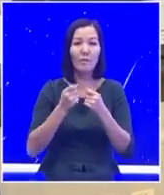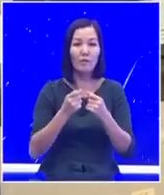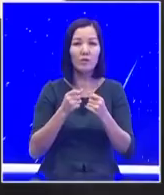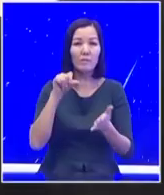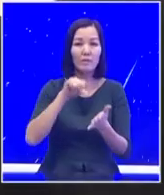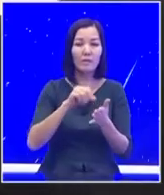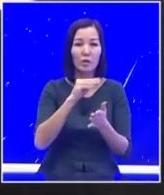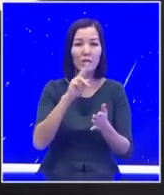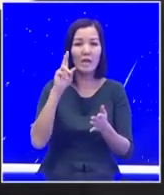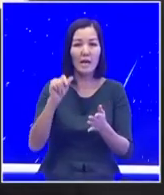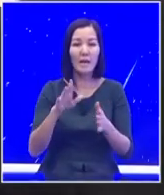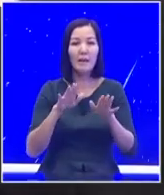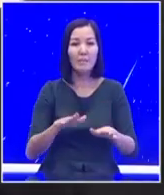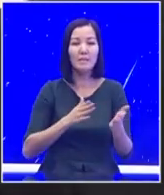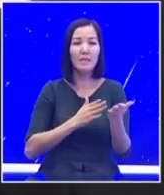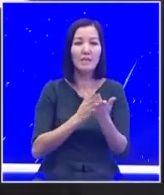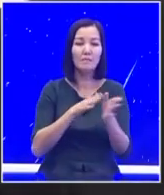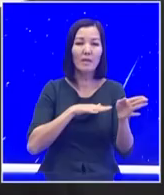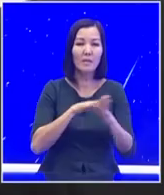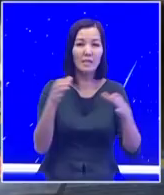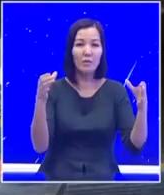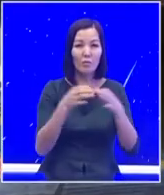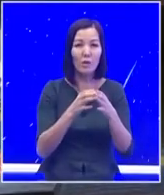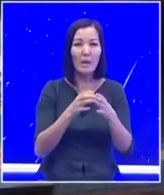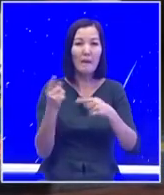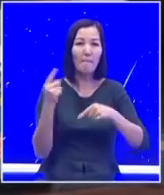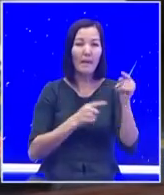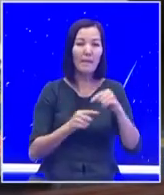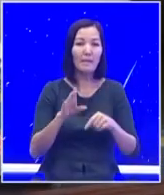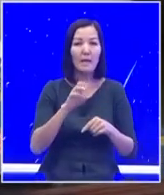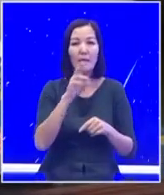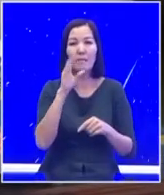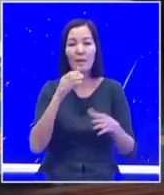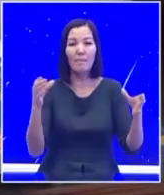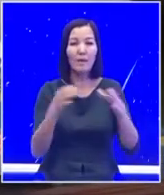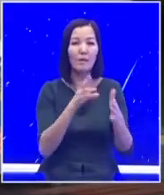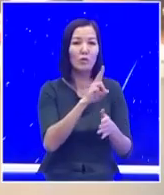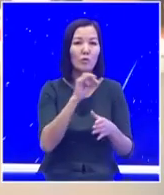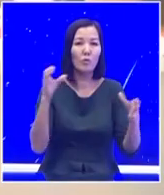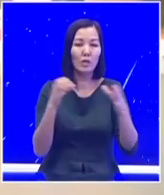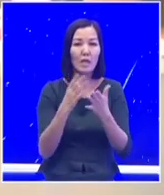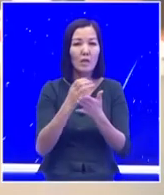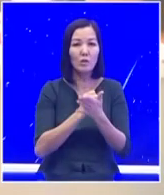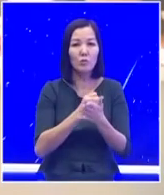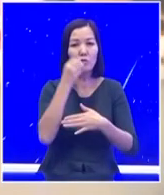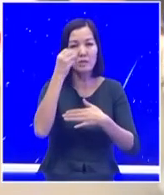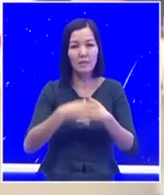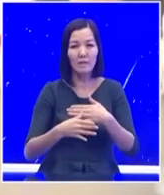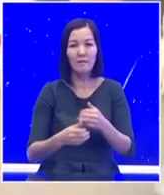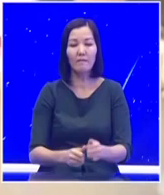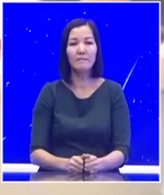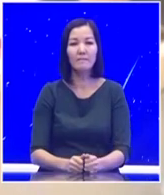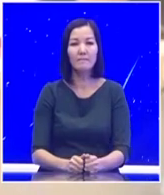привлечены представители ЖКХ, местных исполнительных органов, палаты предпринимателей Атамекен, партии Нур Отан и другие.